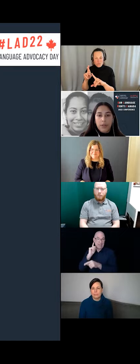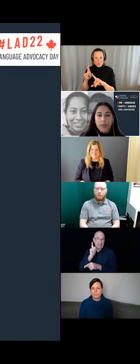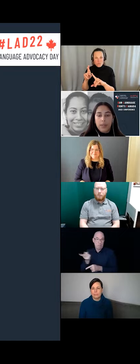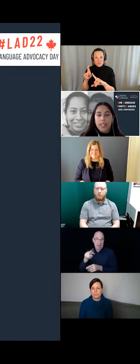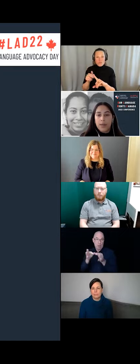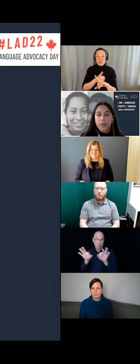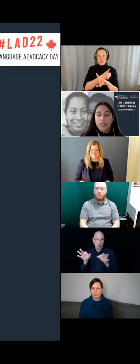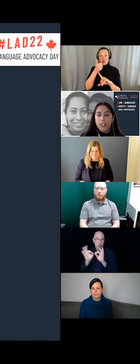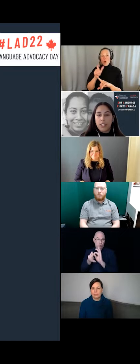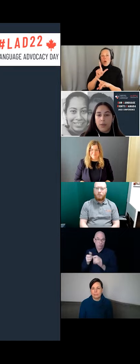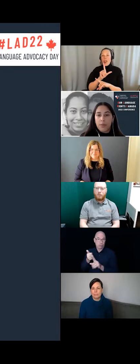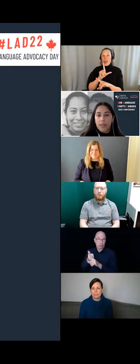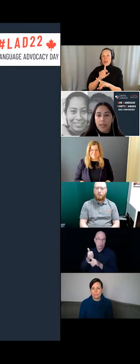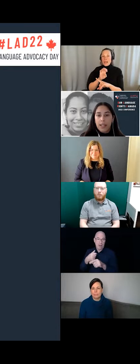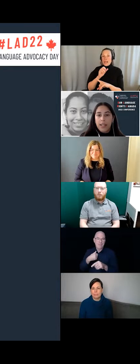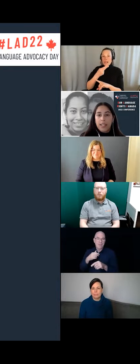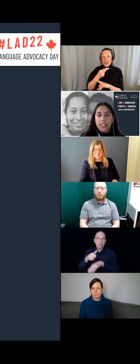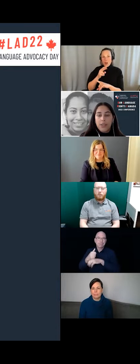finalement, Leah Riddle,